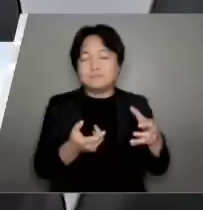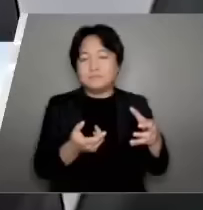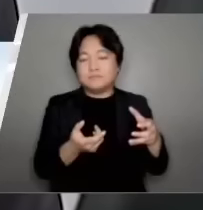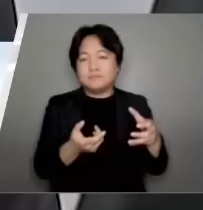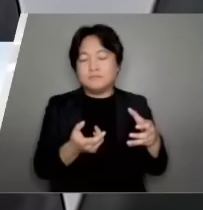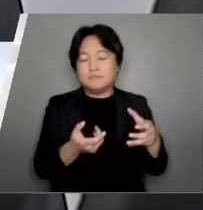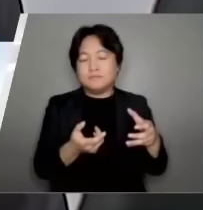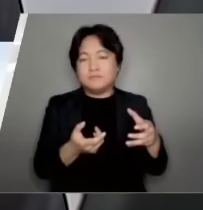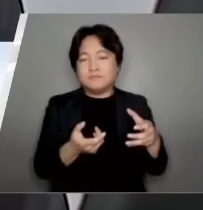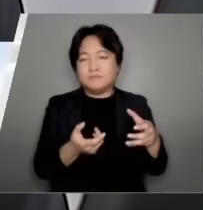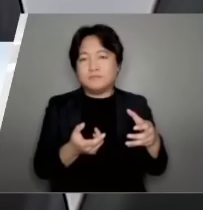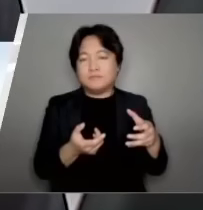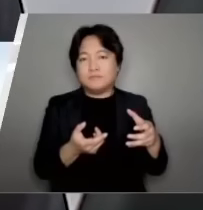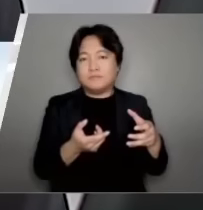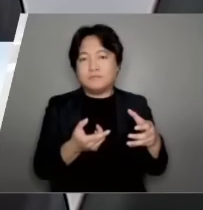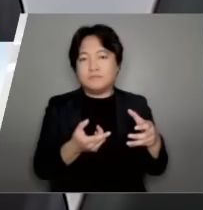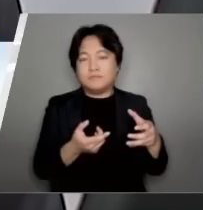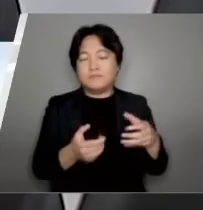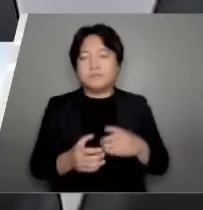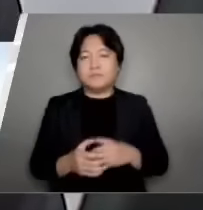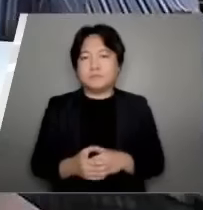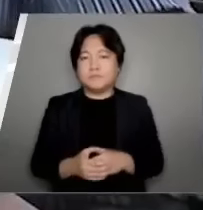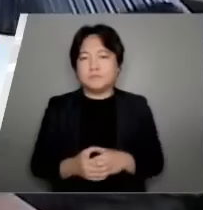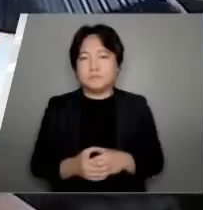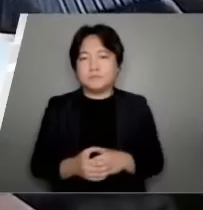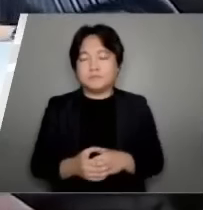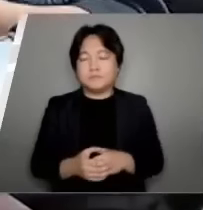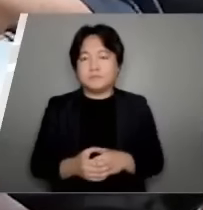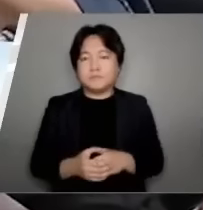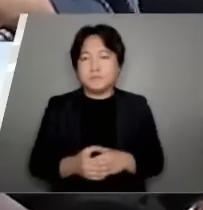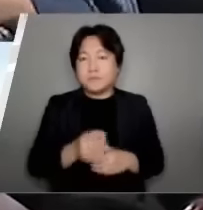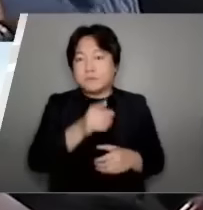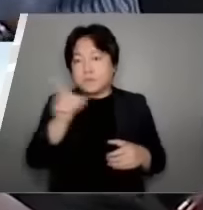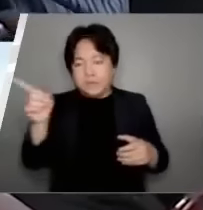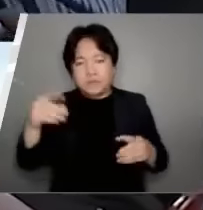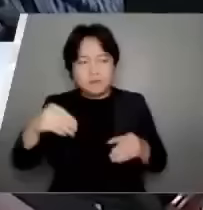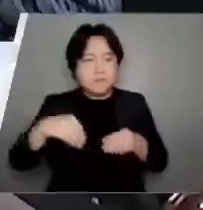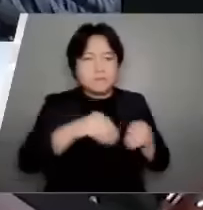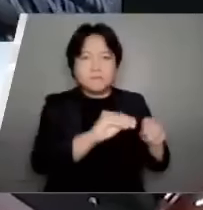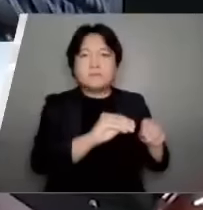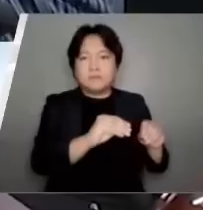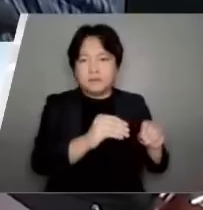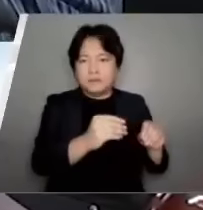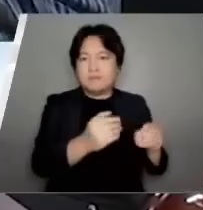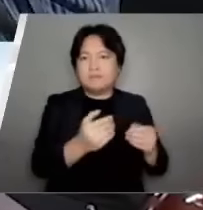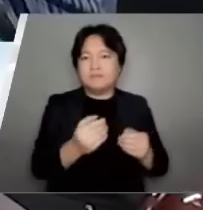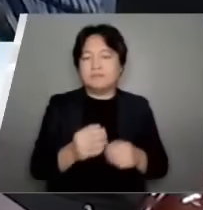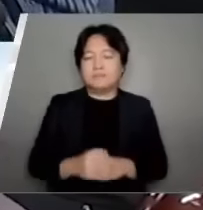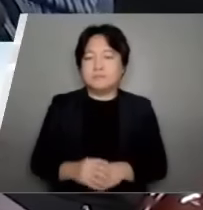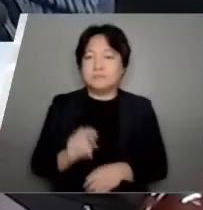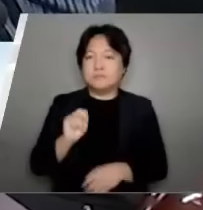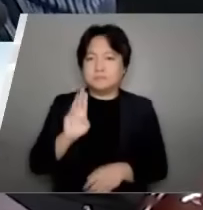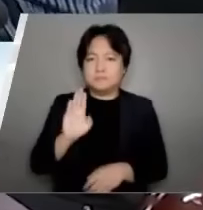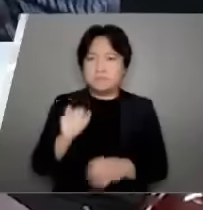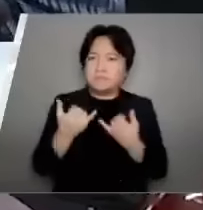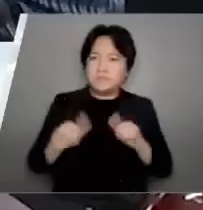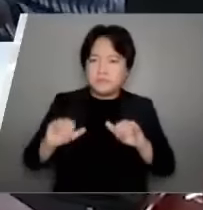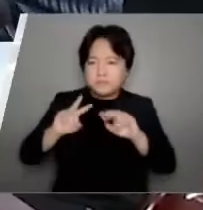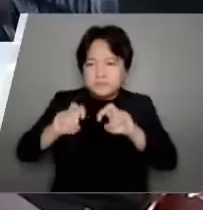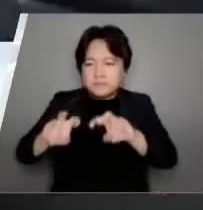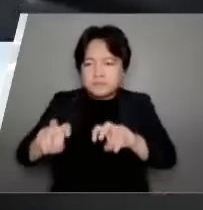doon siya nakakuha ng mga customers. Iniimbestigahan na ng NBI ang iba pang medical professional na sangkot sa kidney